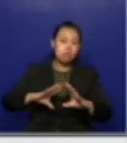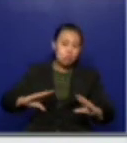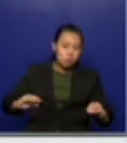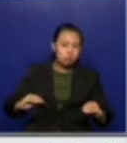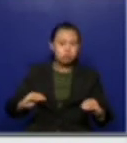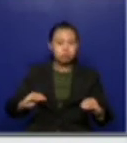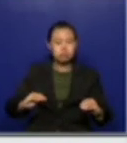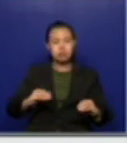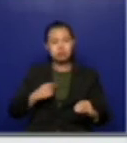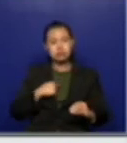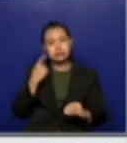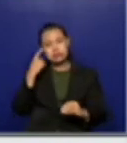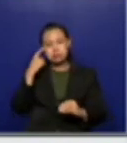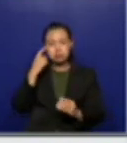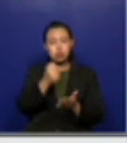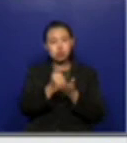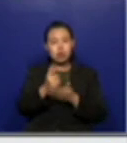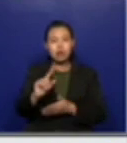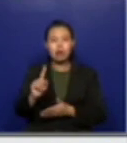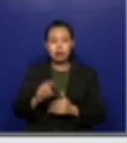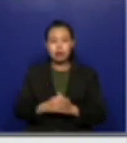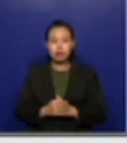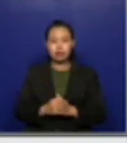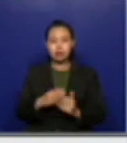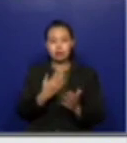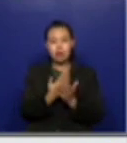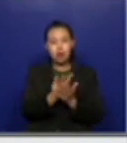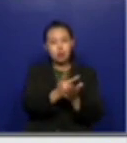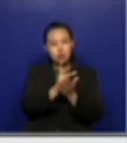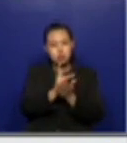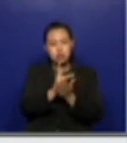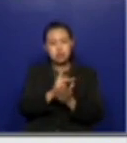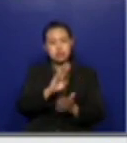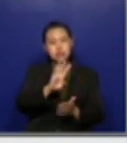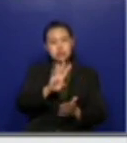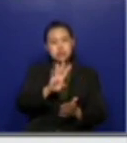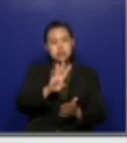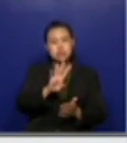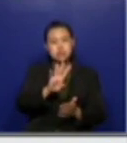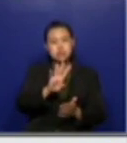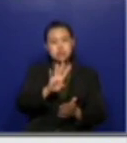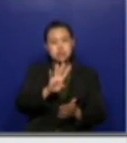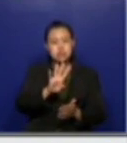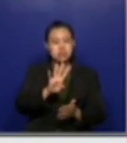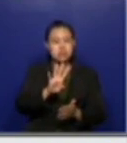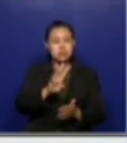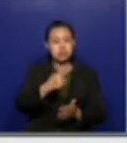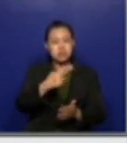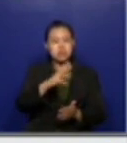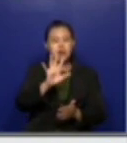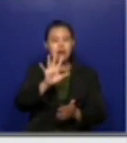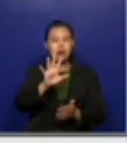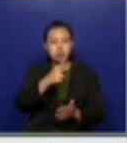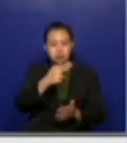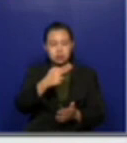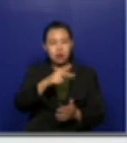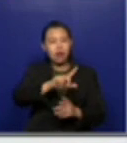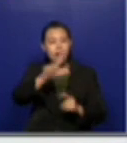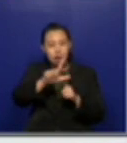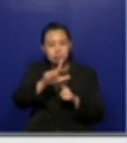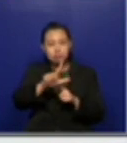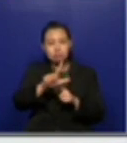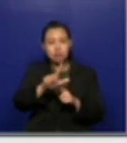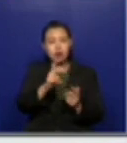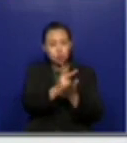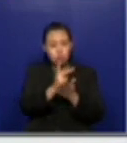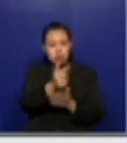ครับเงินที่จะเหลือกู้กันอีก450,000 บาทเอาทนครับ450,000 ล้านเดี๋ยวปีหน้าจะกู้ไหวเหรอครับค